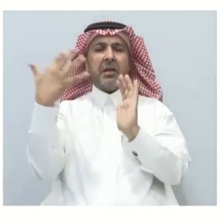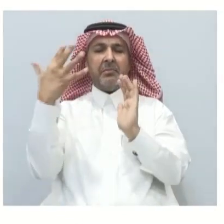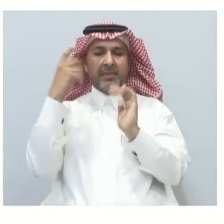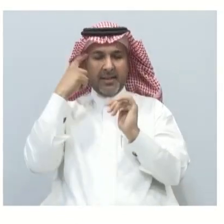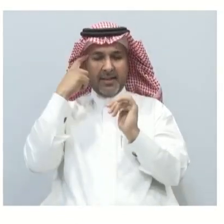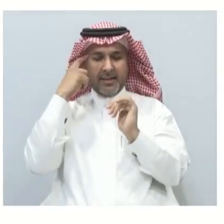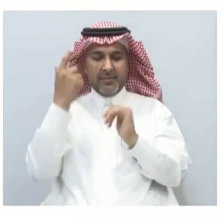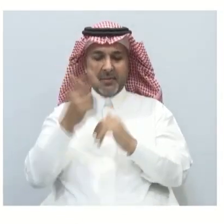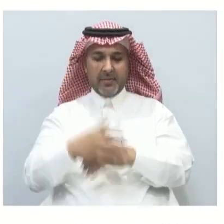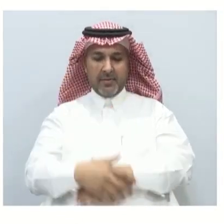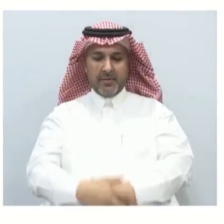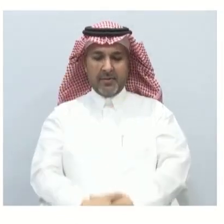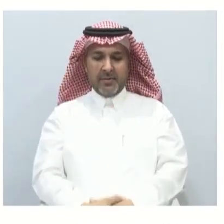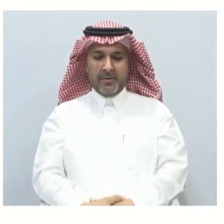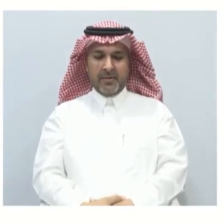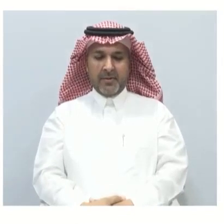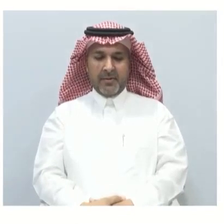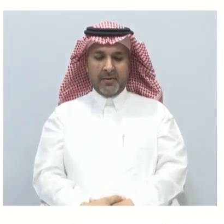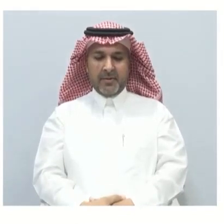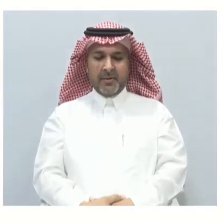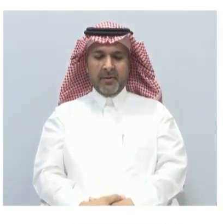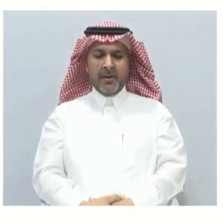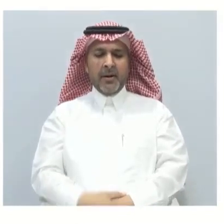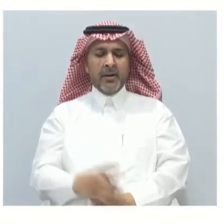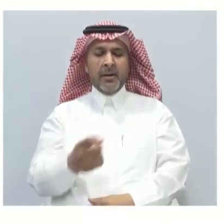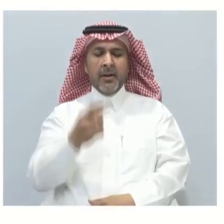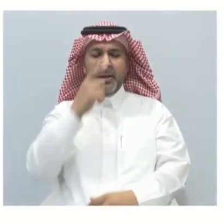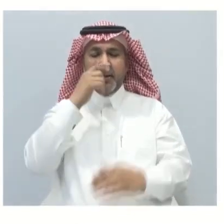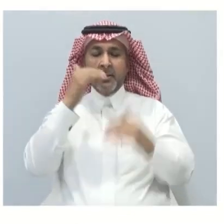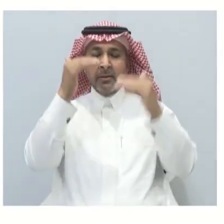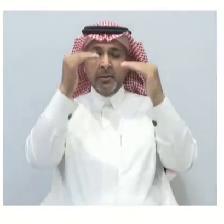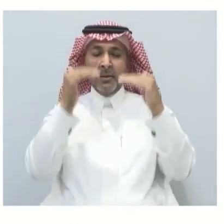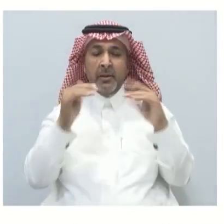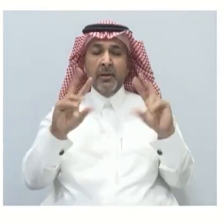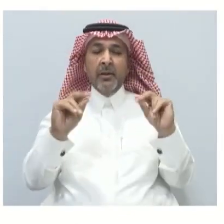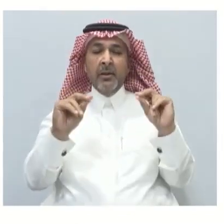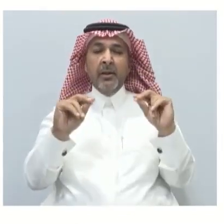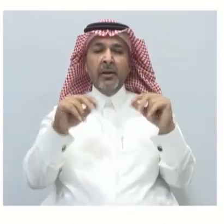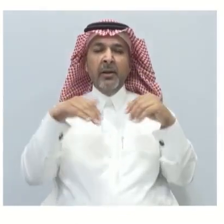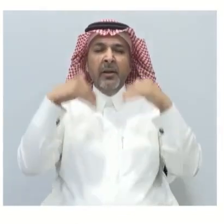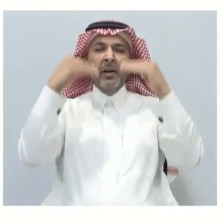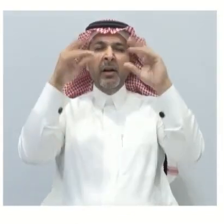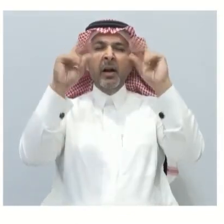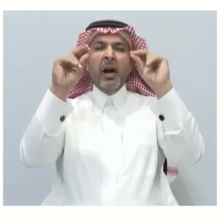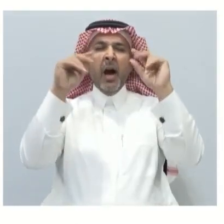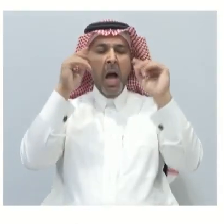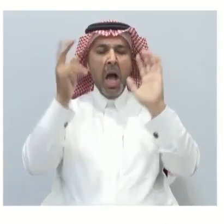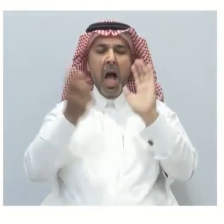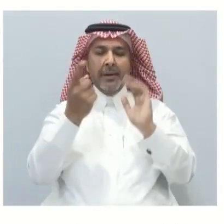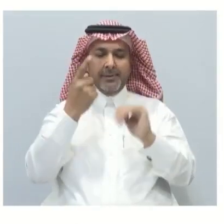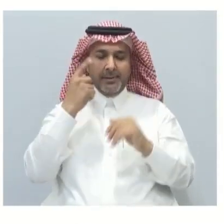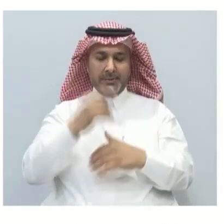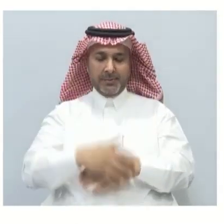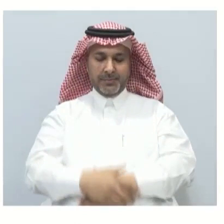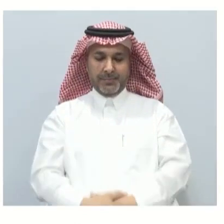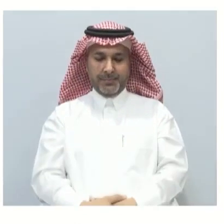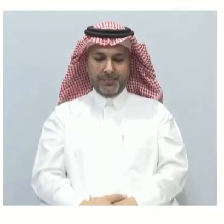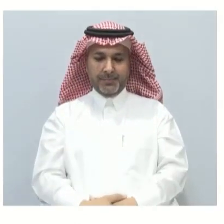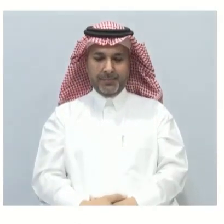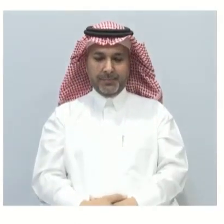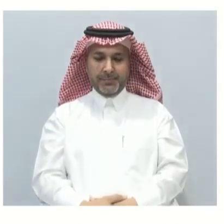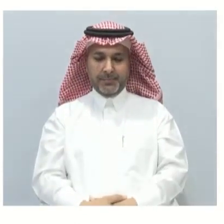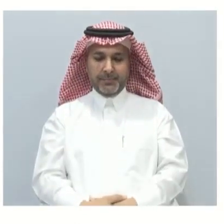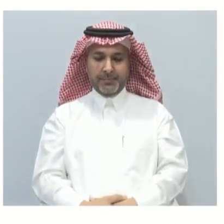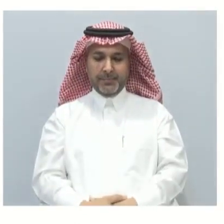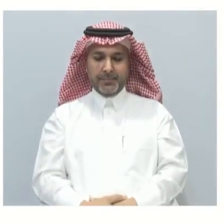8 اس اكس تساوي 8 اس خ فاي اساس احطه ايضا يعتبر صحيح نشوف الحين بس قبل ما ندخل